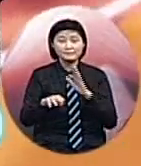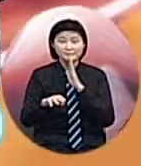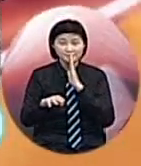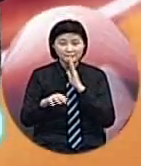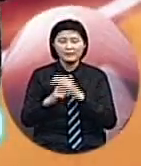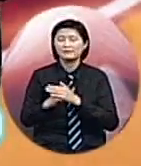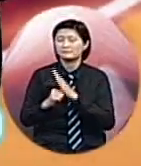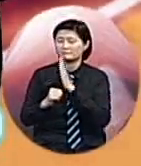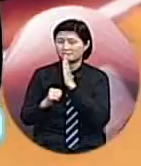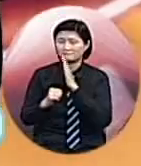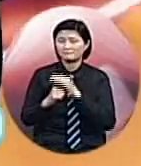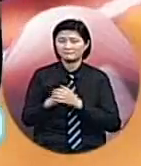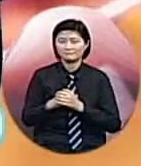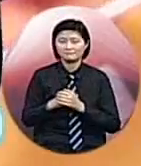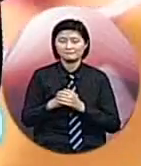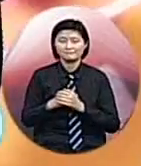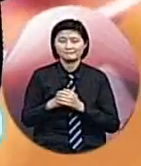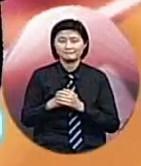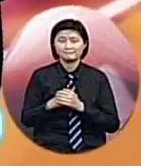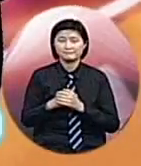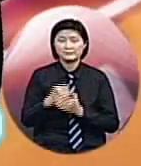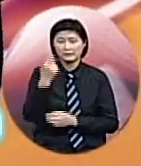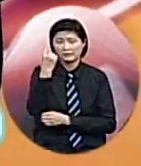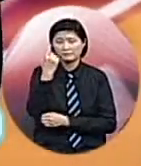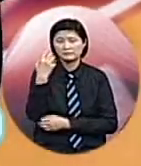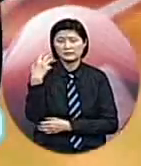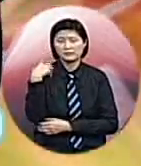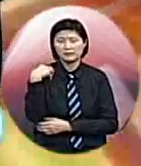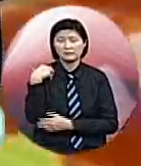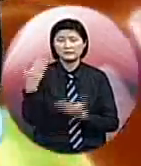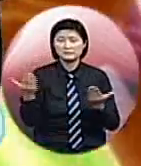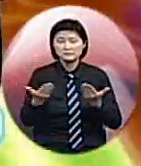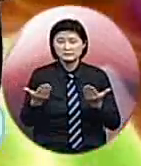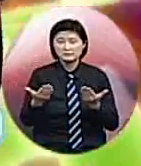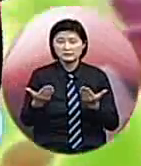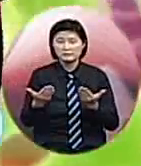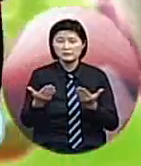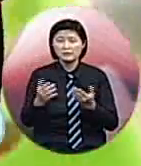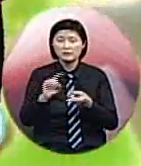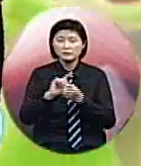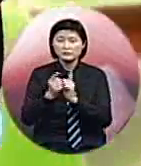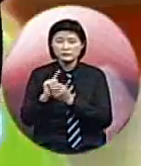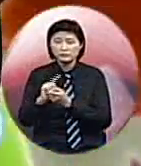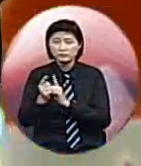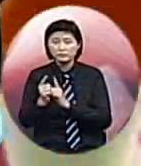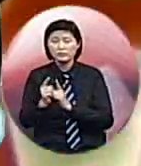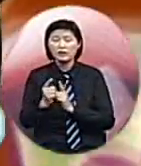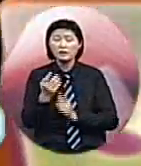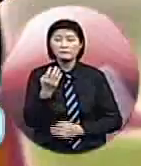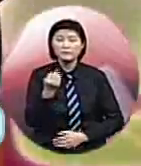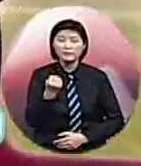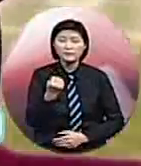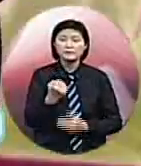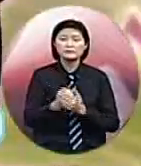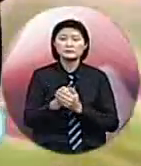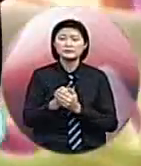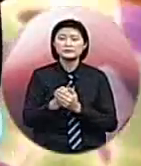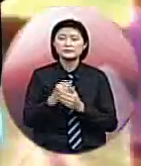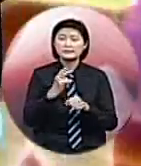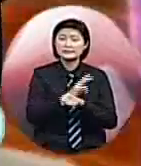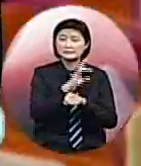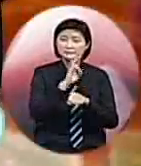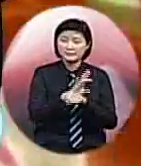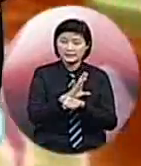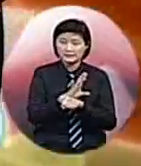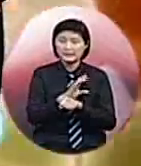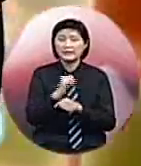아, 퇴직하시고. 예. 그 경비하시면서 예, 아마 예. 그 몇 교대로 하신가요? 아, 그렇죠. 24시간